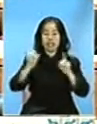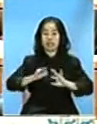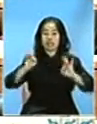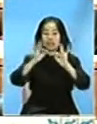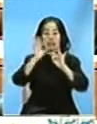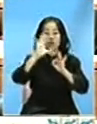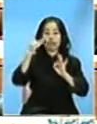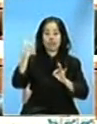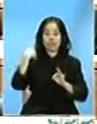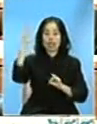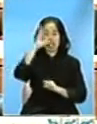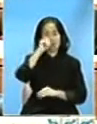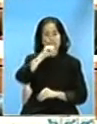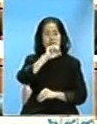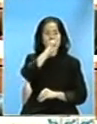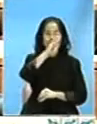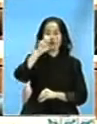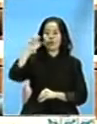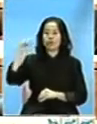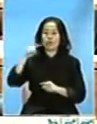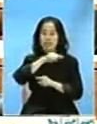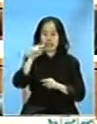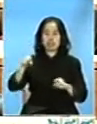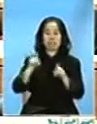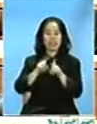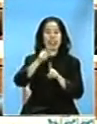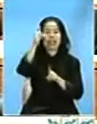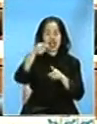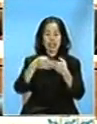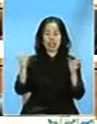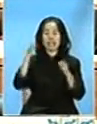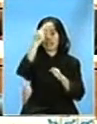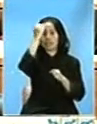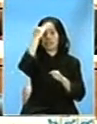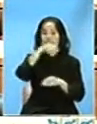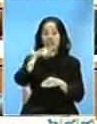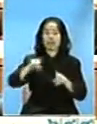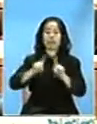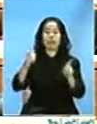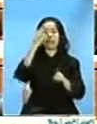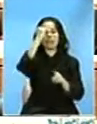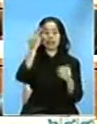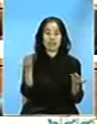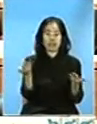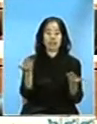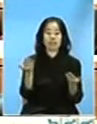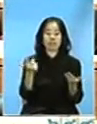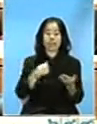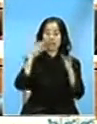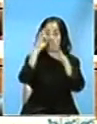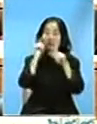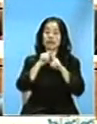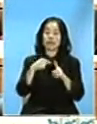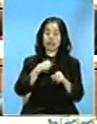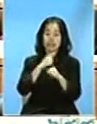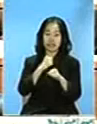แยกแยะที่มาของสว.และสส.ให้แตกต่างกันอย่างนั้นผมก็สามารถอนุมานได้ครับว่าโดยหลักของความเป็